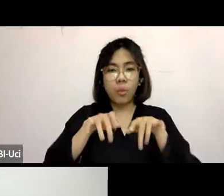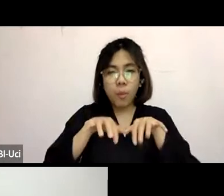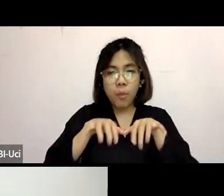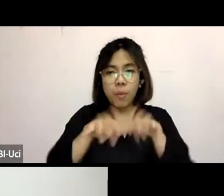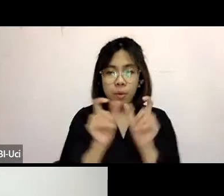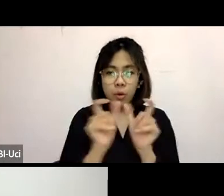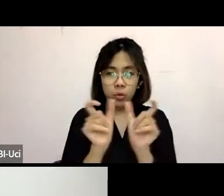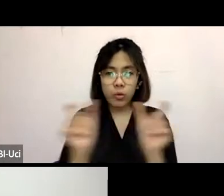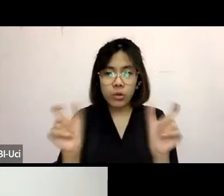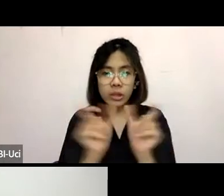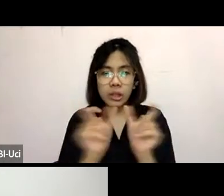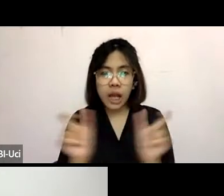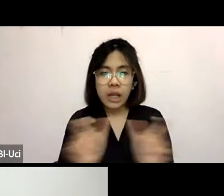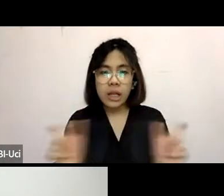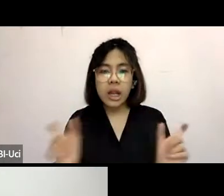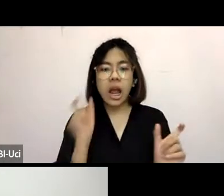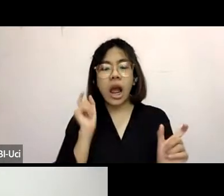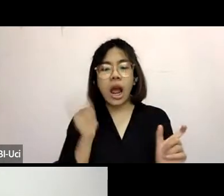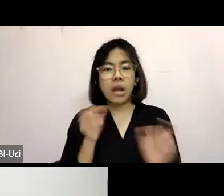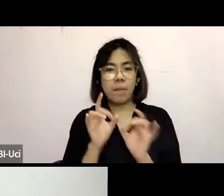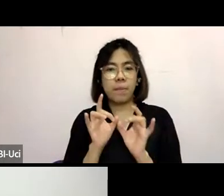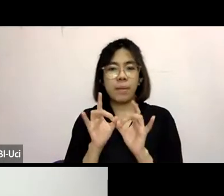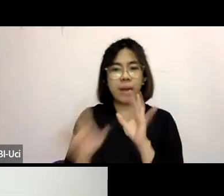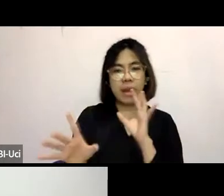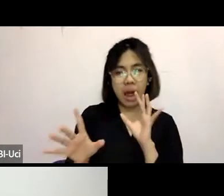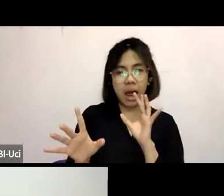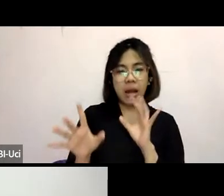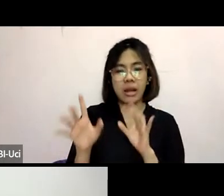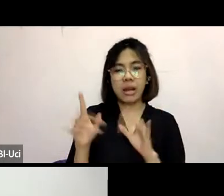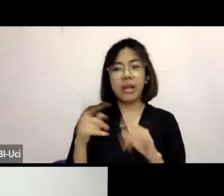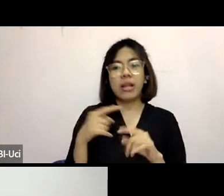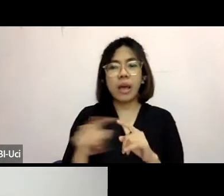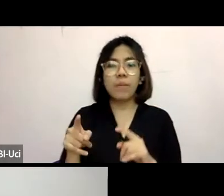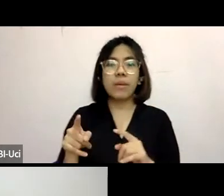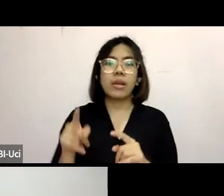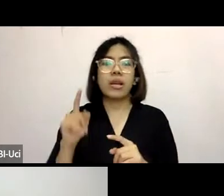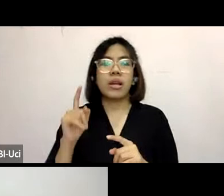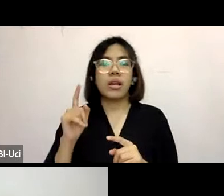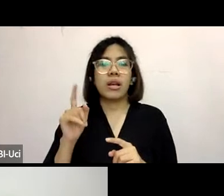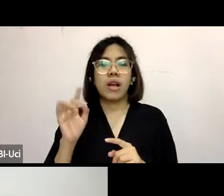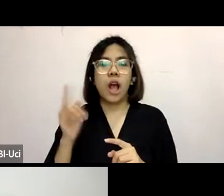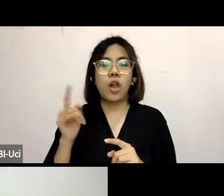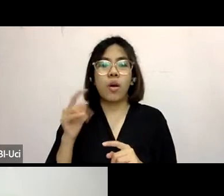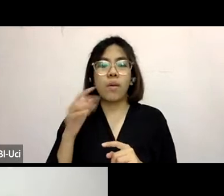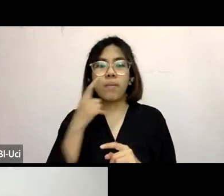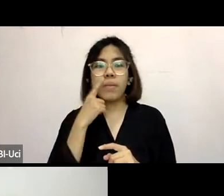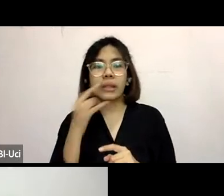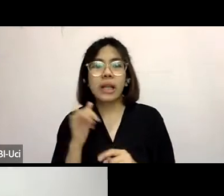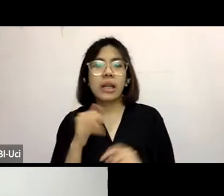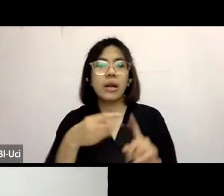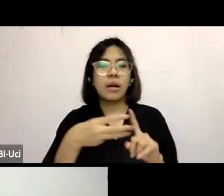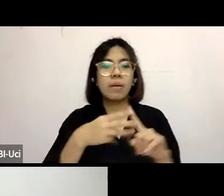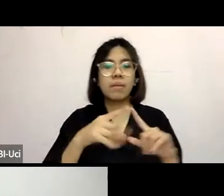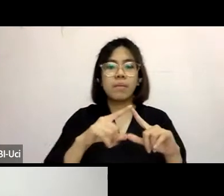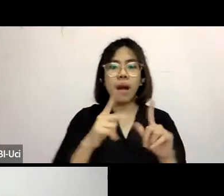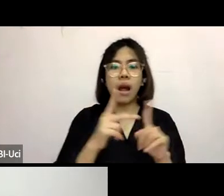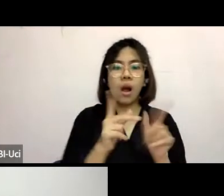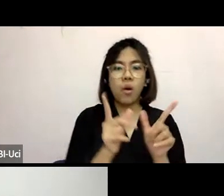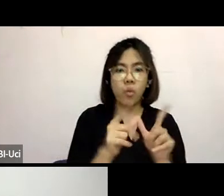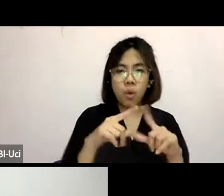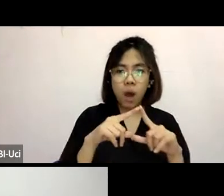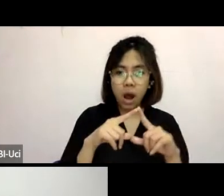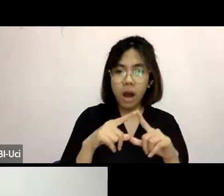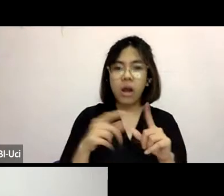lelucon diantara orang hukum bahwa bahwa itu mati ada gitu ya bahwa ini bahwa itu bahwa dia dibuat bilang